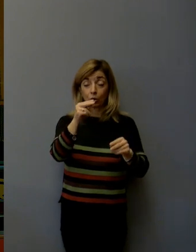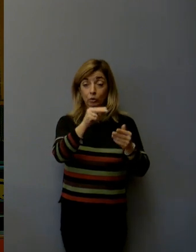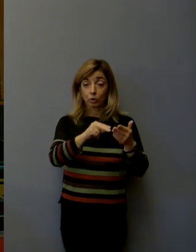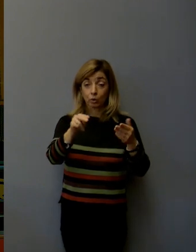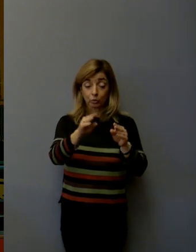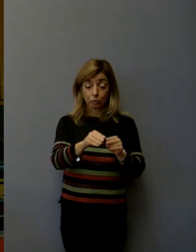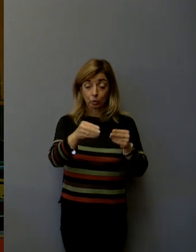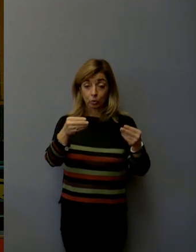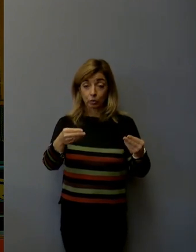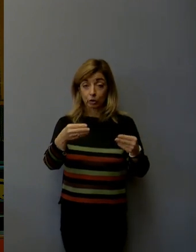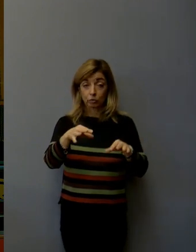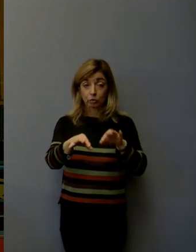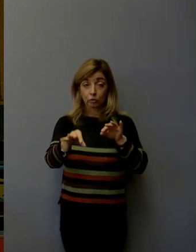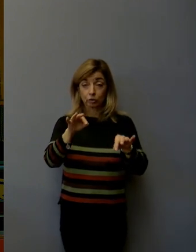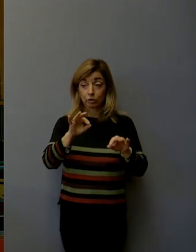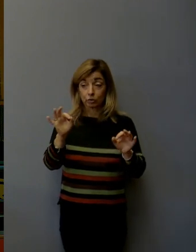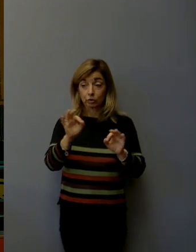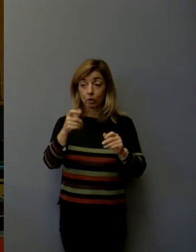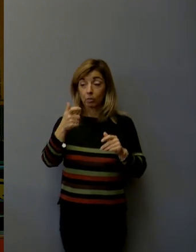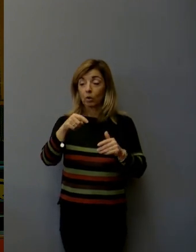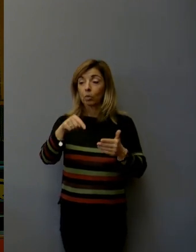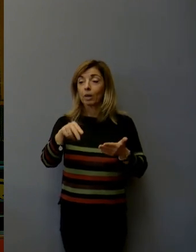in sessione di voto